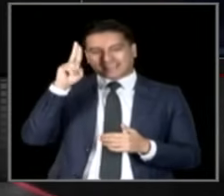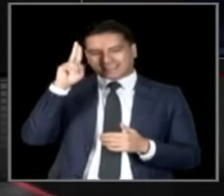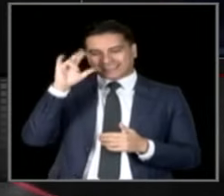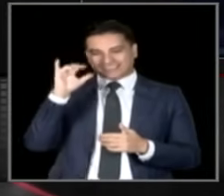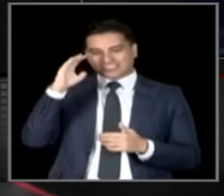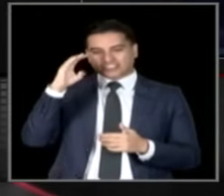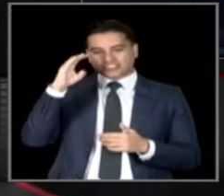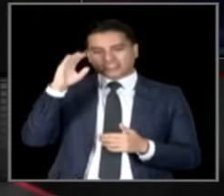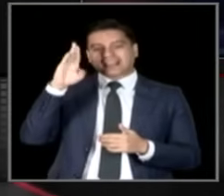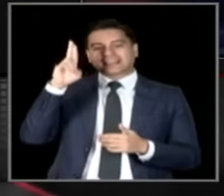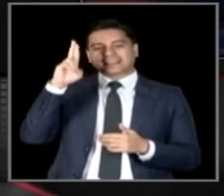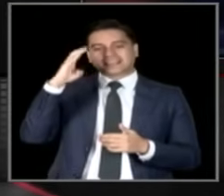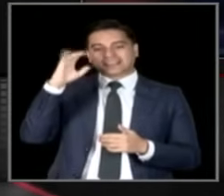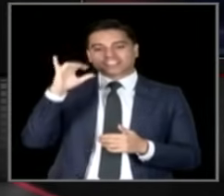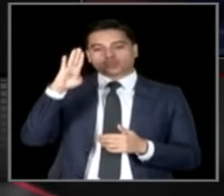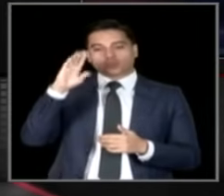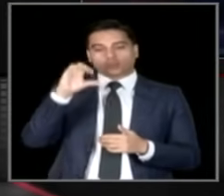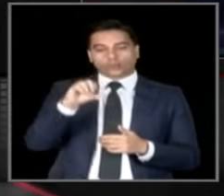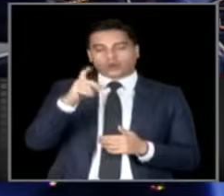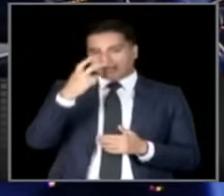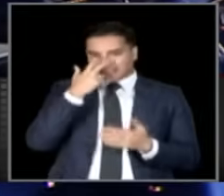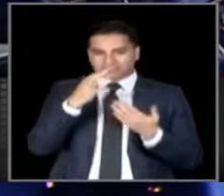تشيكو عمرها أكتر من 9000 سنة.